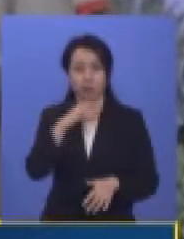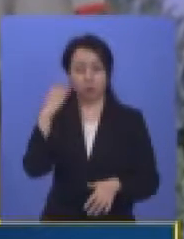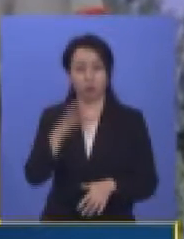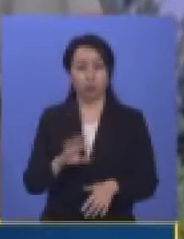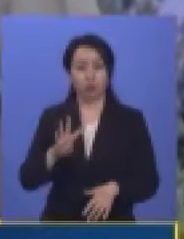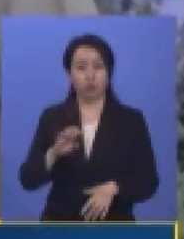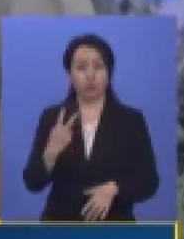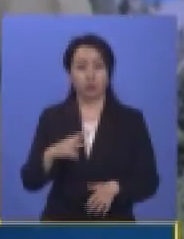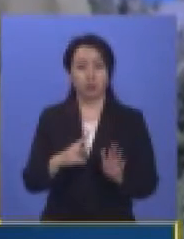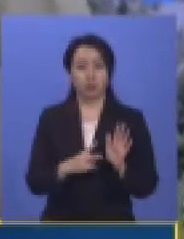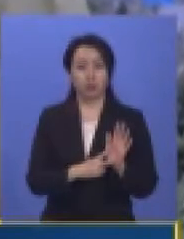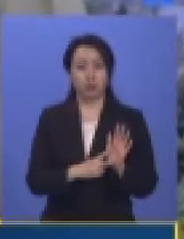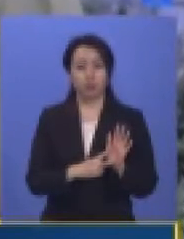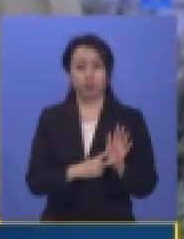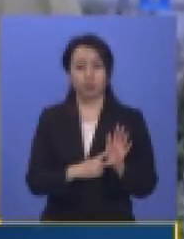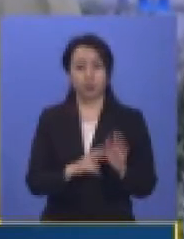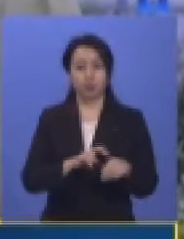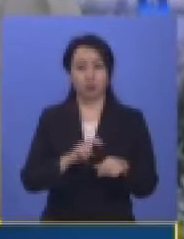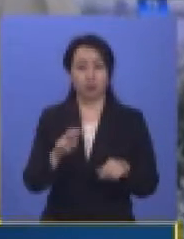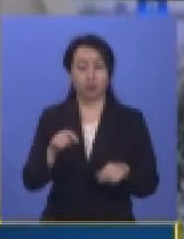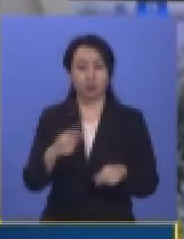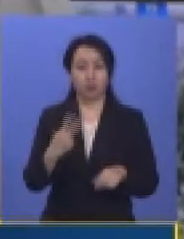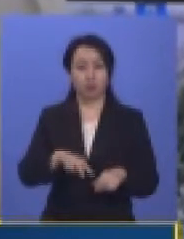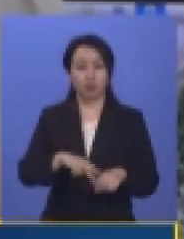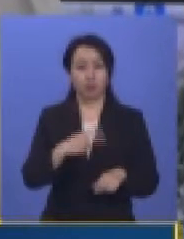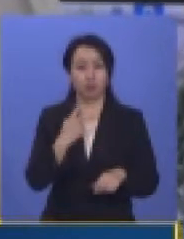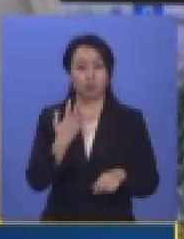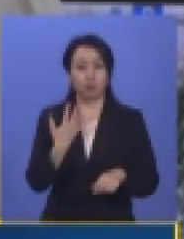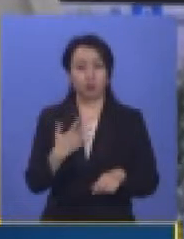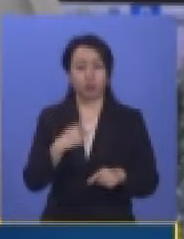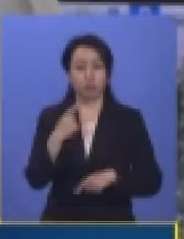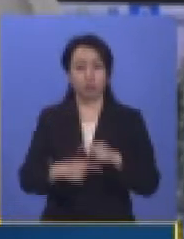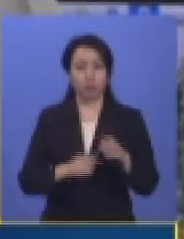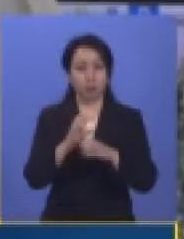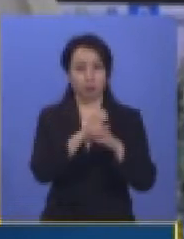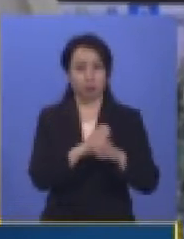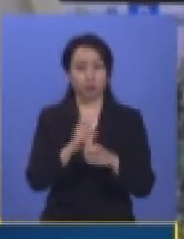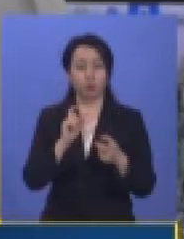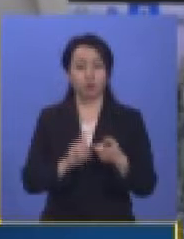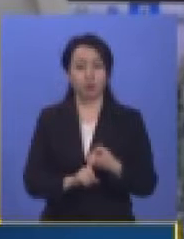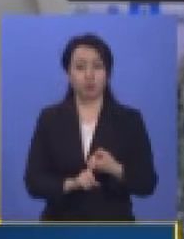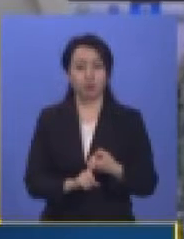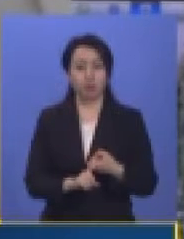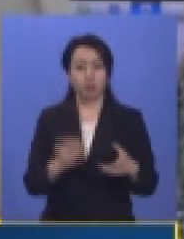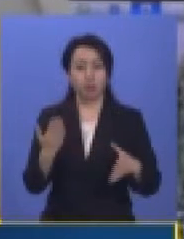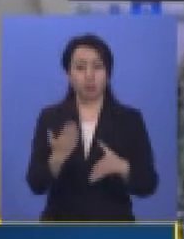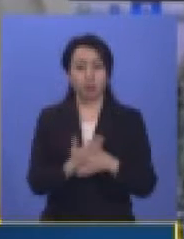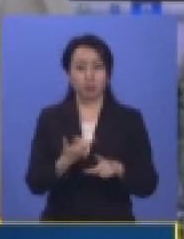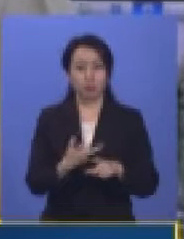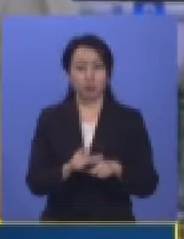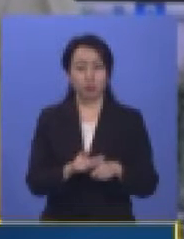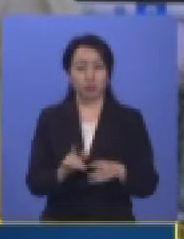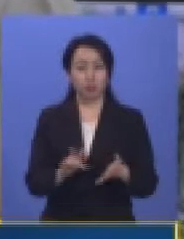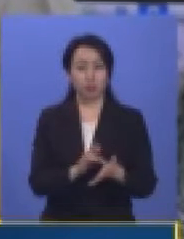поступило 427 сообщений, из них 25 через видеосвязь. С помощью данного приложения